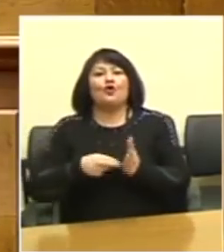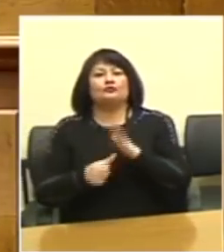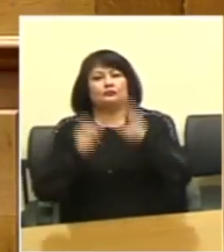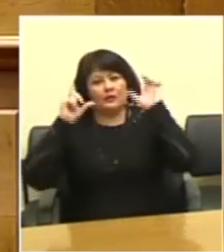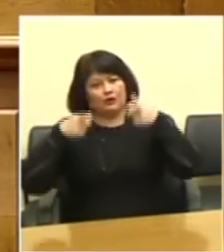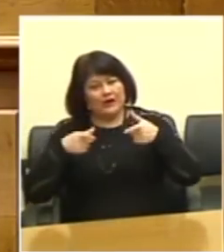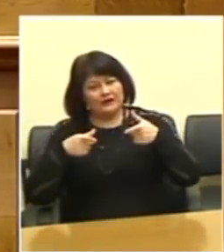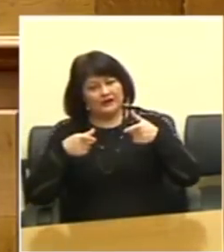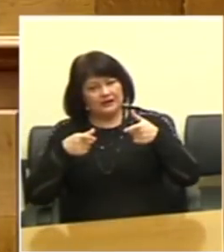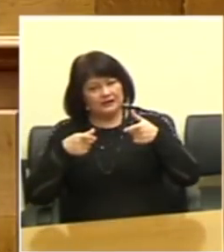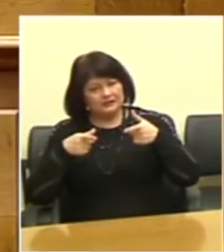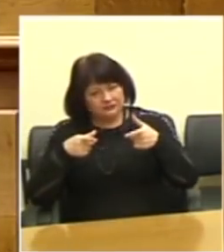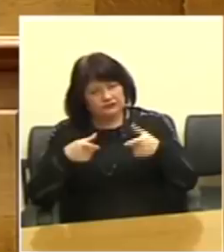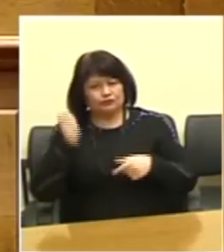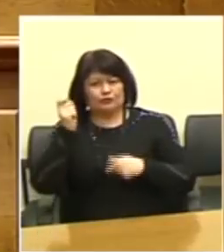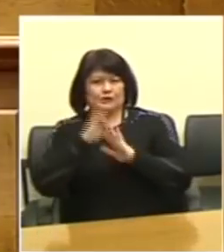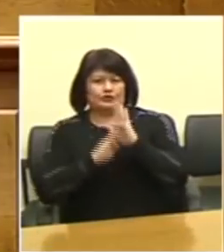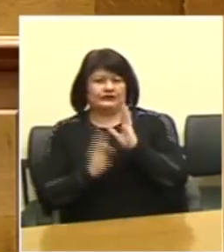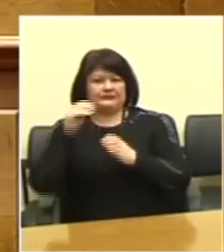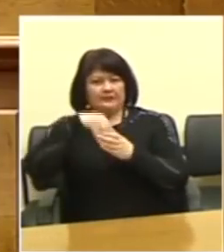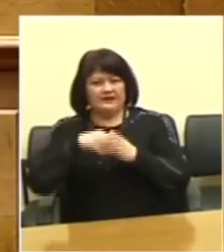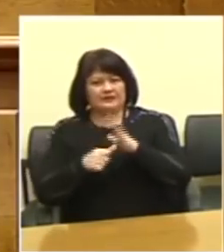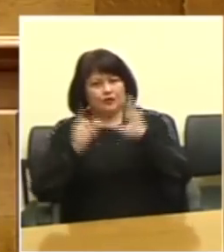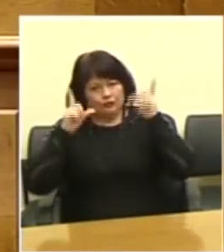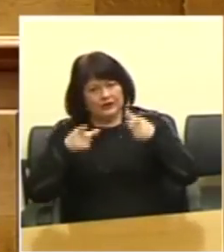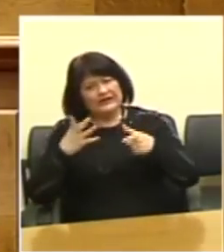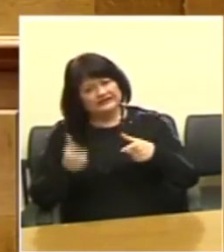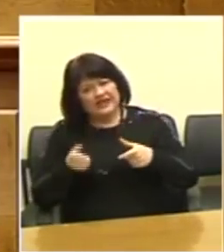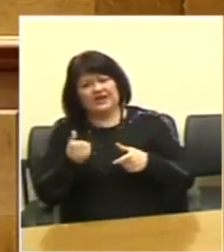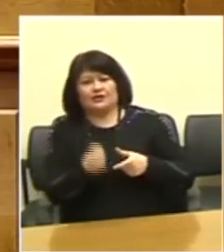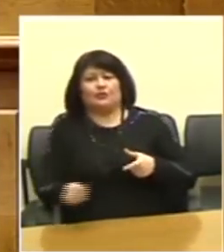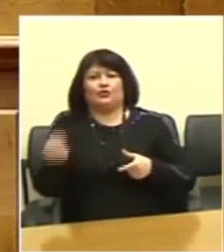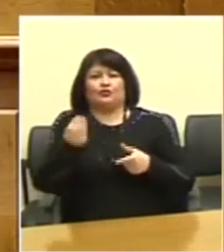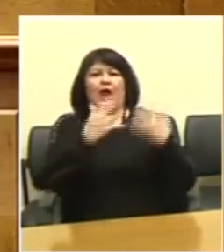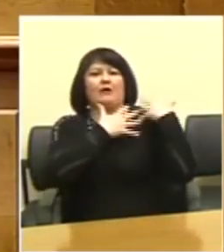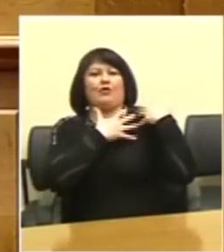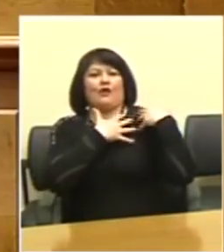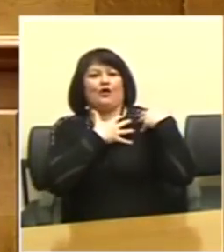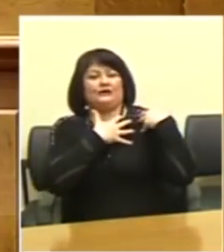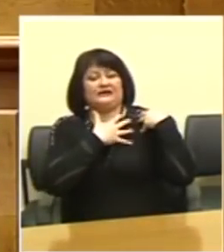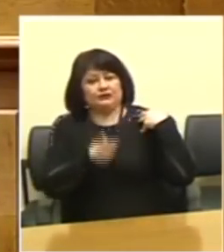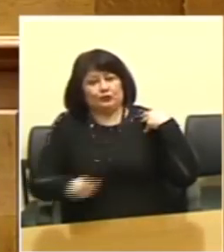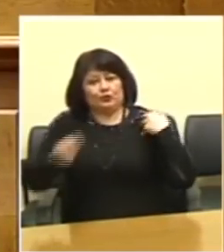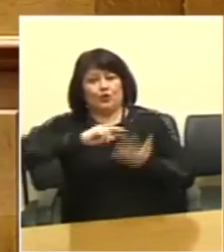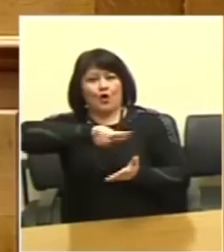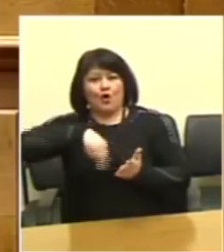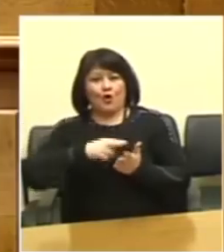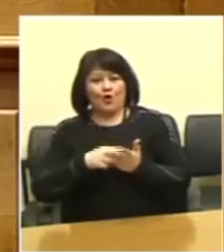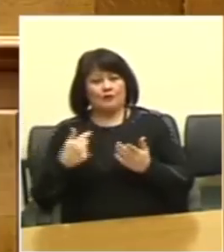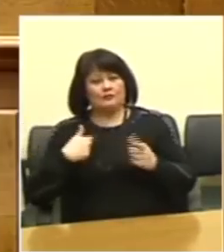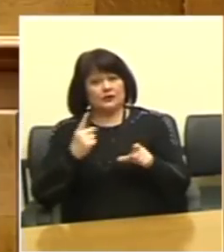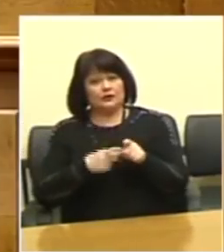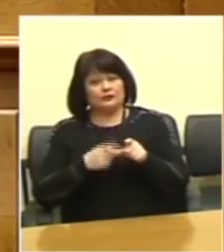Προέδρου της Δημοκρατίας στο πολιτικό σύστημα, με πιθανή αύξηση των αρμοδιοτήτων του, κάτι με το οποίο το